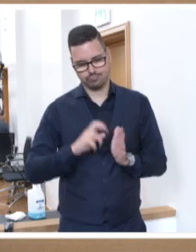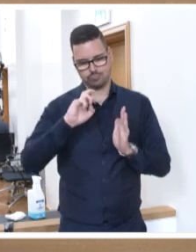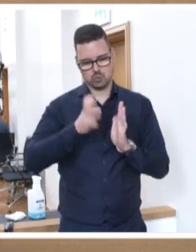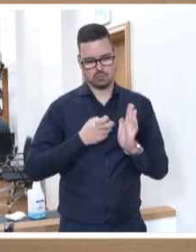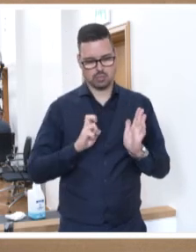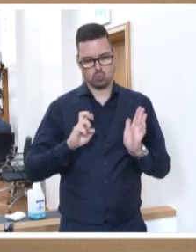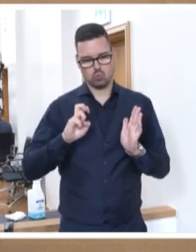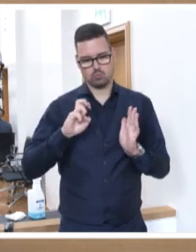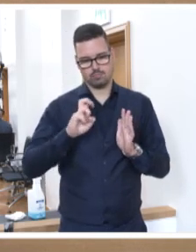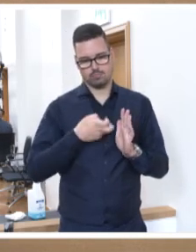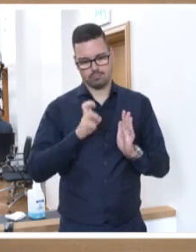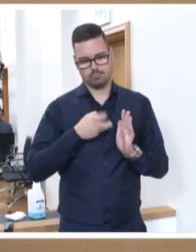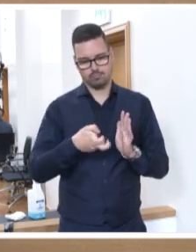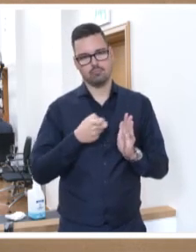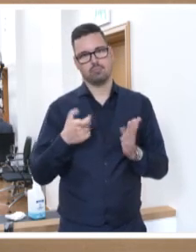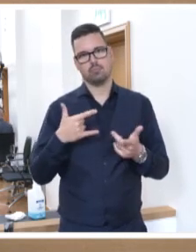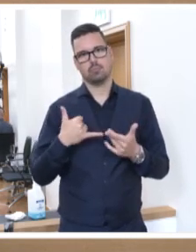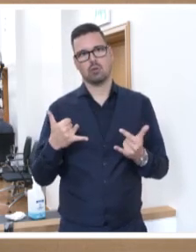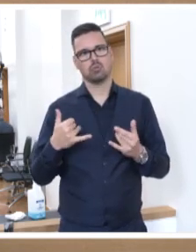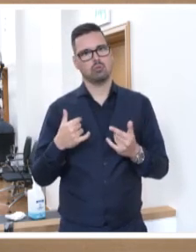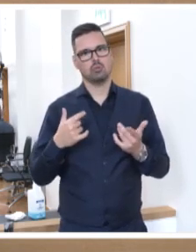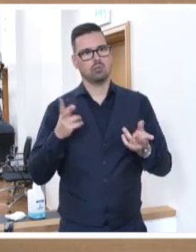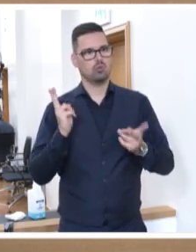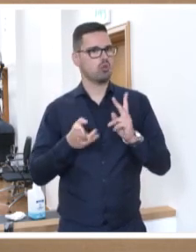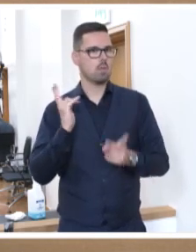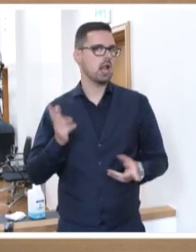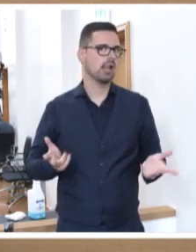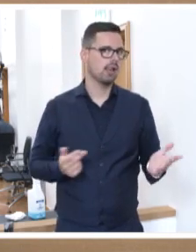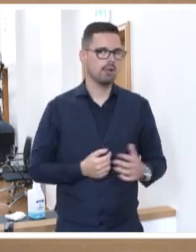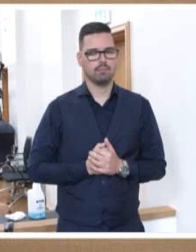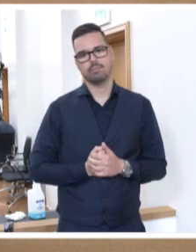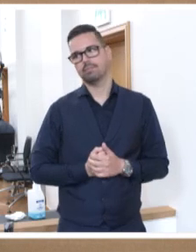Wiederholungen scheinen aus Ihrem pädagogischen Methodenkoffer zu stammen.